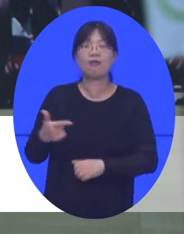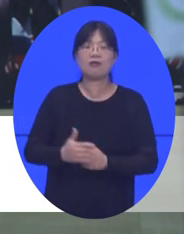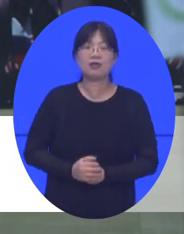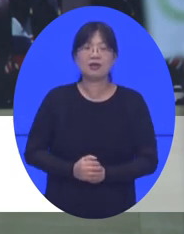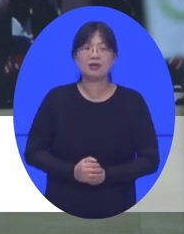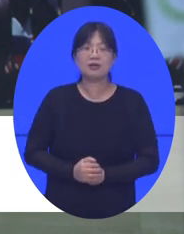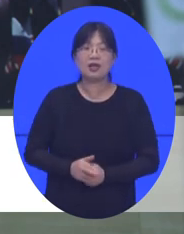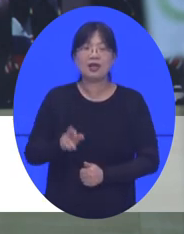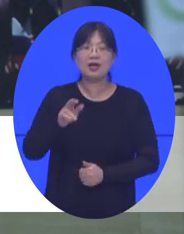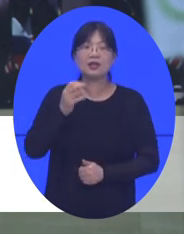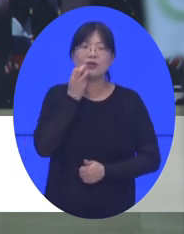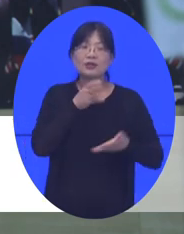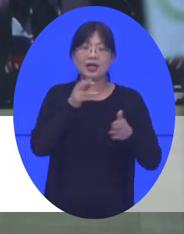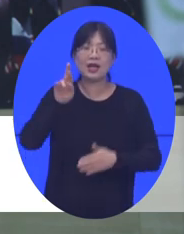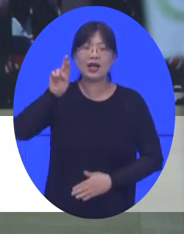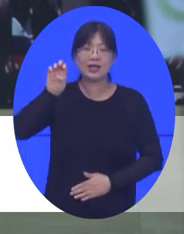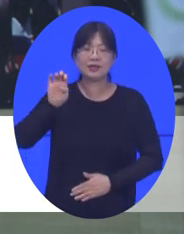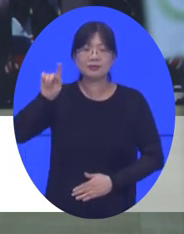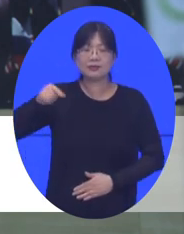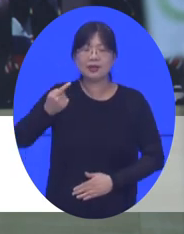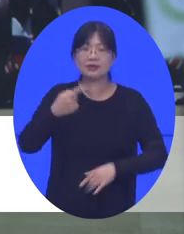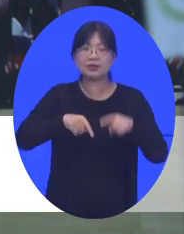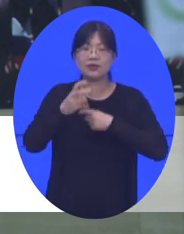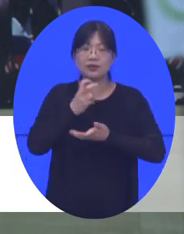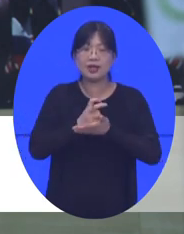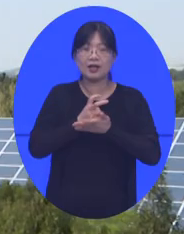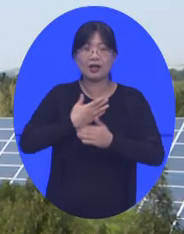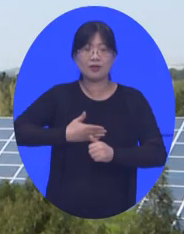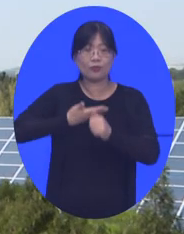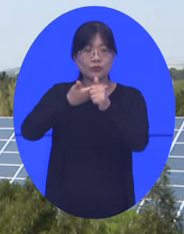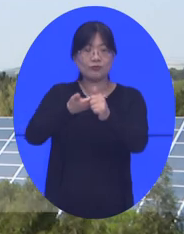경기 아리백 정책 최창순 기자가 취재했습니다.